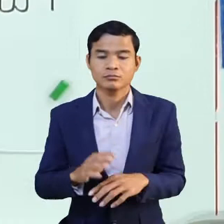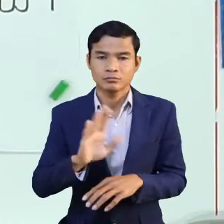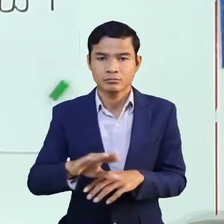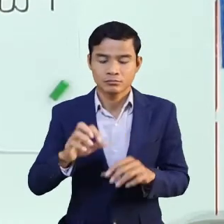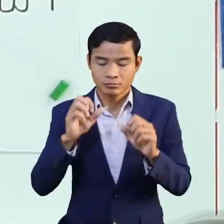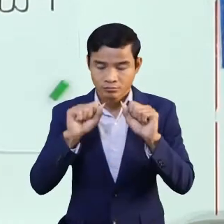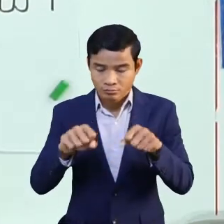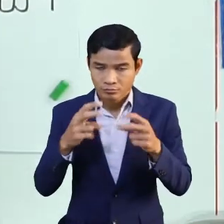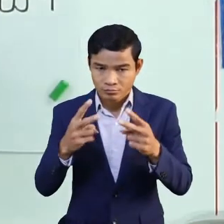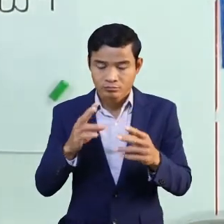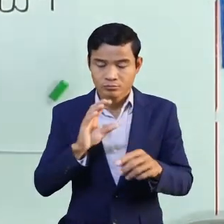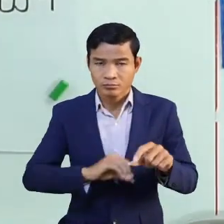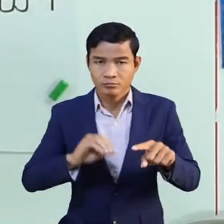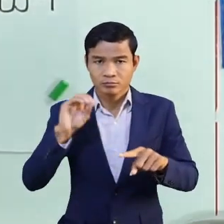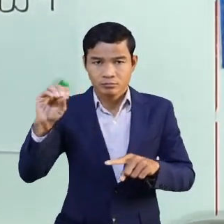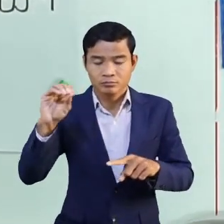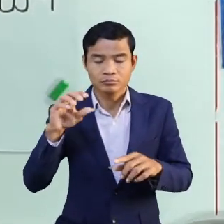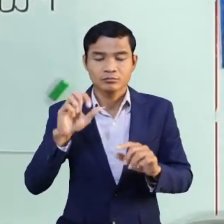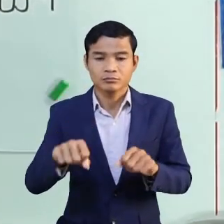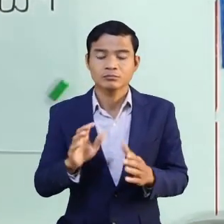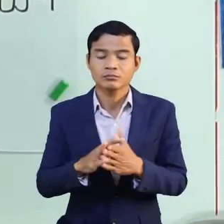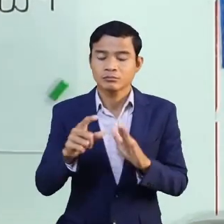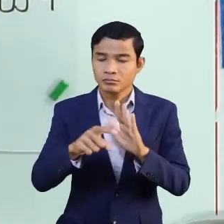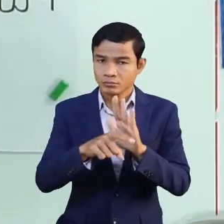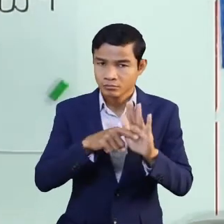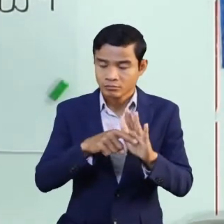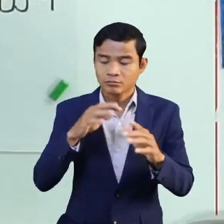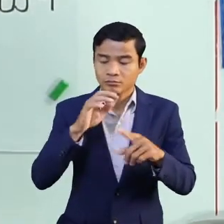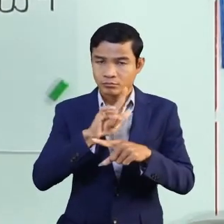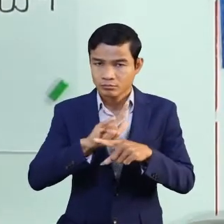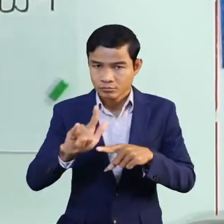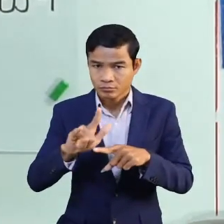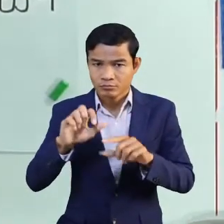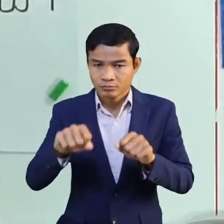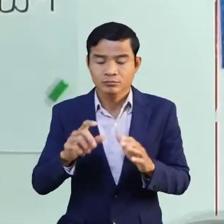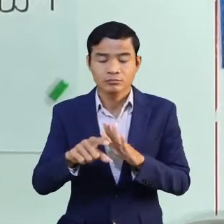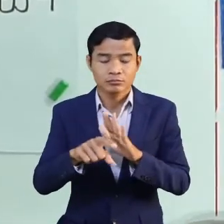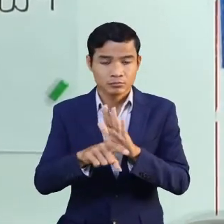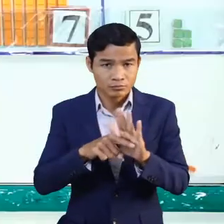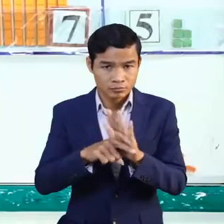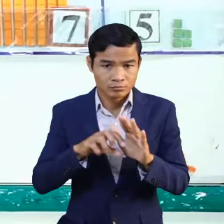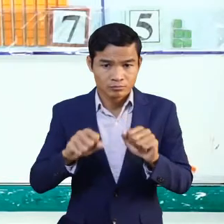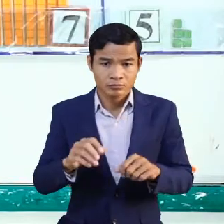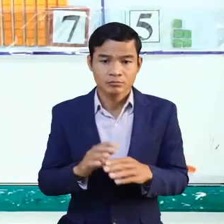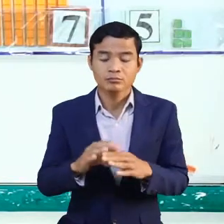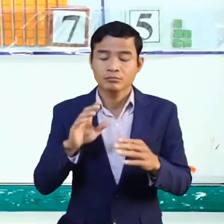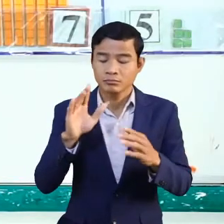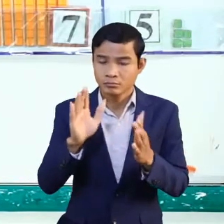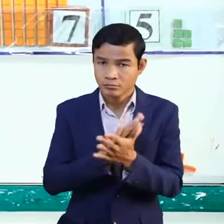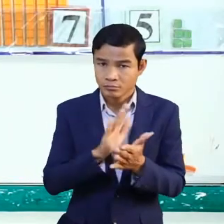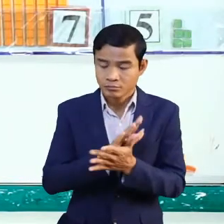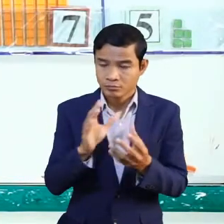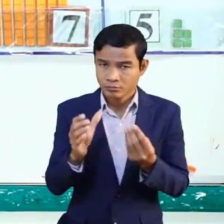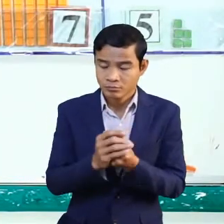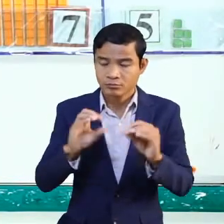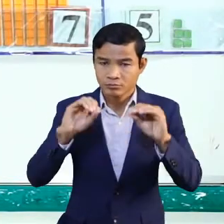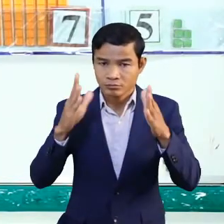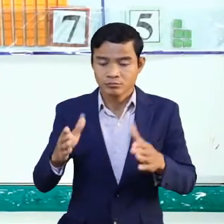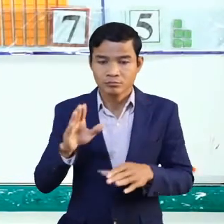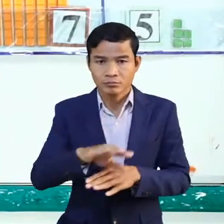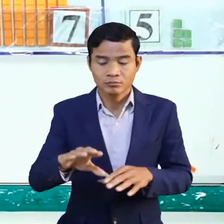775អញ្ចឹងកូនទៀងបន្តមើលទៅលើការដកនៃការធ្វើប្រមាណវិធីចានឹងការដកនៅចាបន្តចំនួនរបស់អ្ន